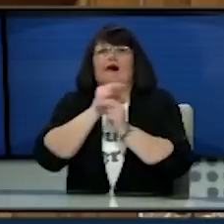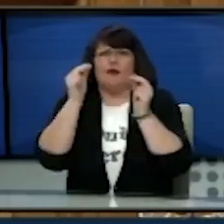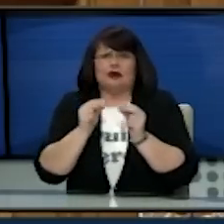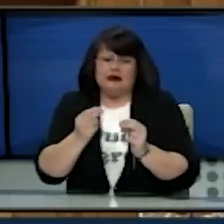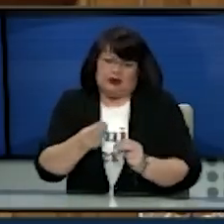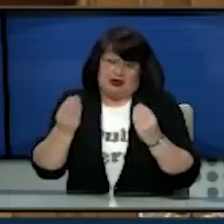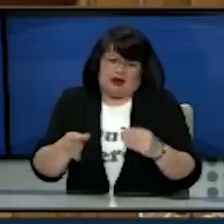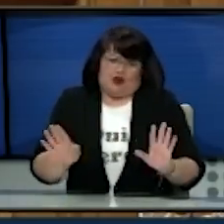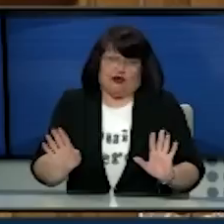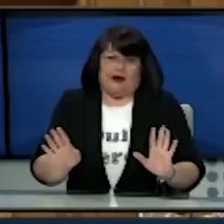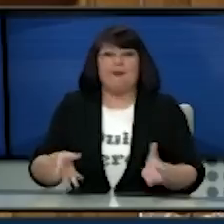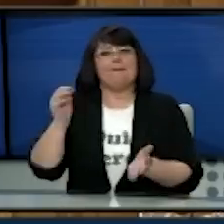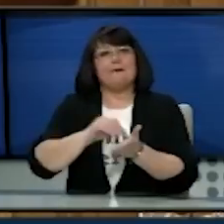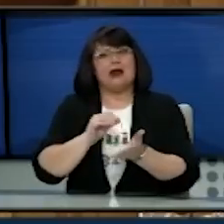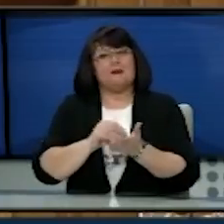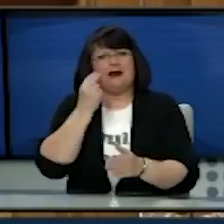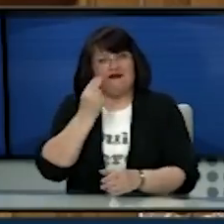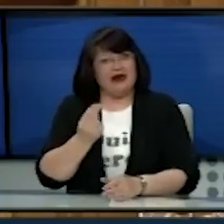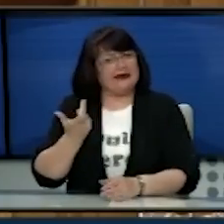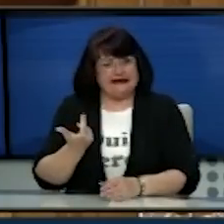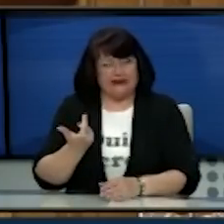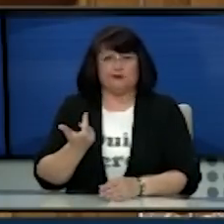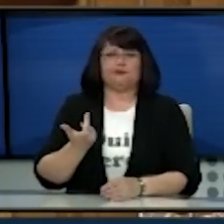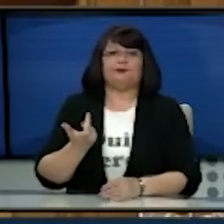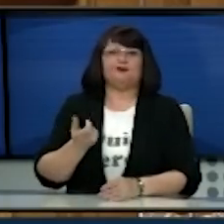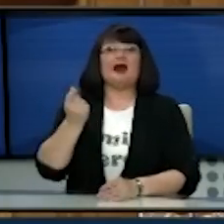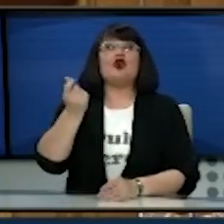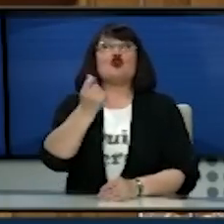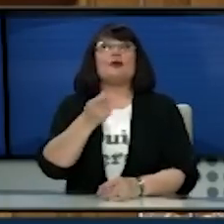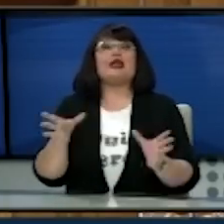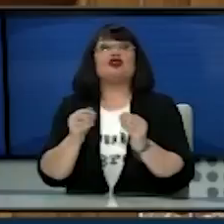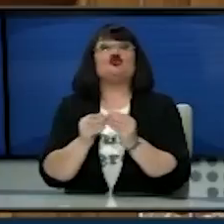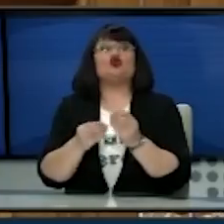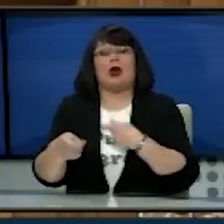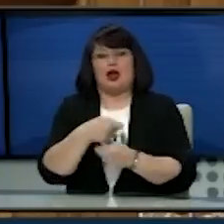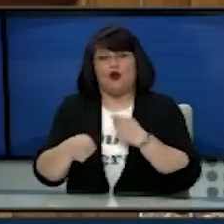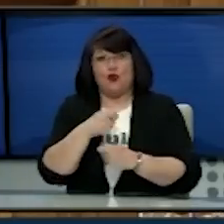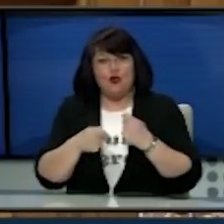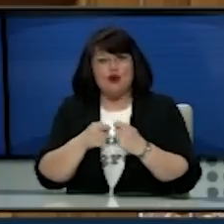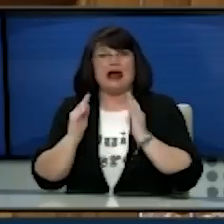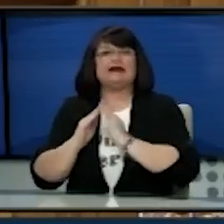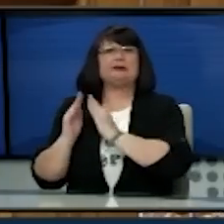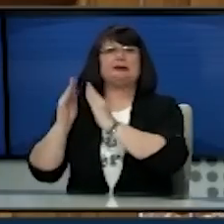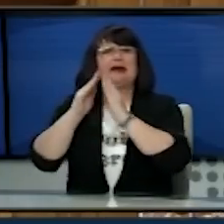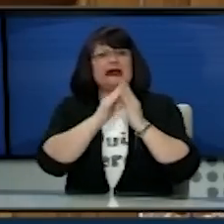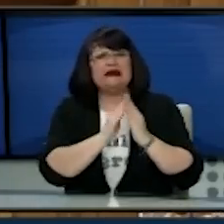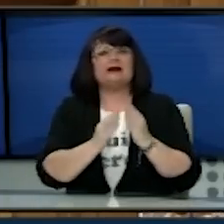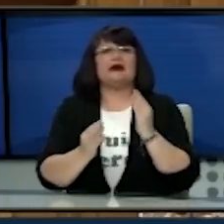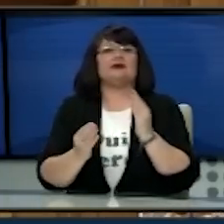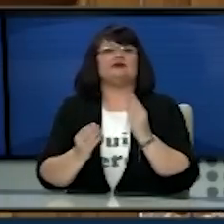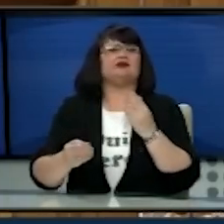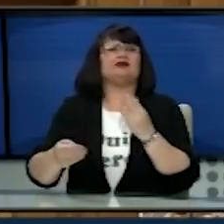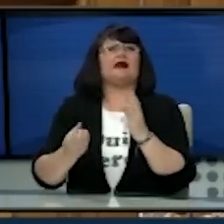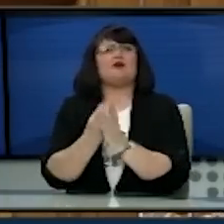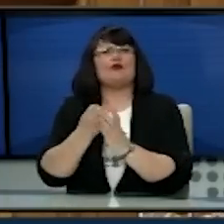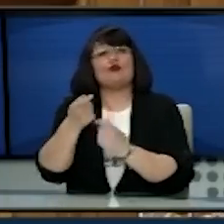Αποδεικνύεται για μια ακόμη φορά ότι η οικονομία της αγοράς, η κατοικία εμπόρευμα, η